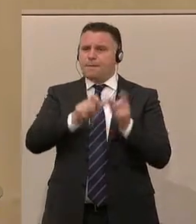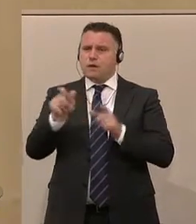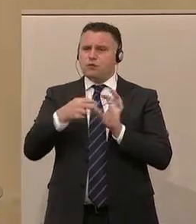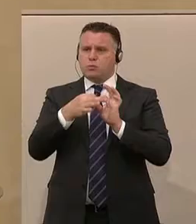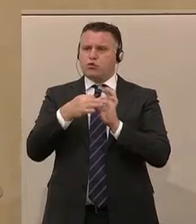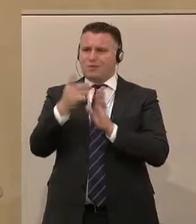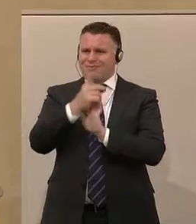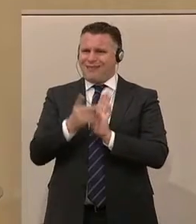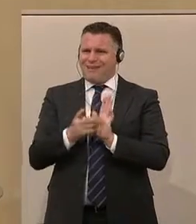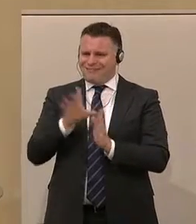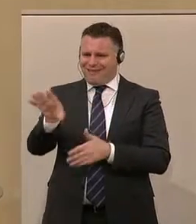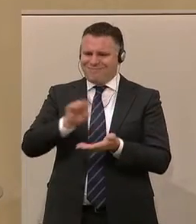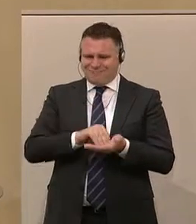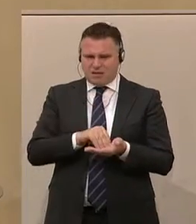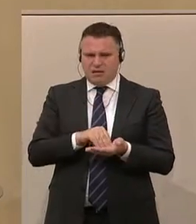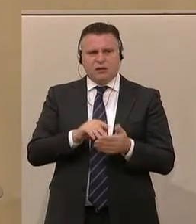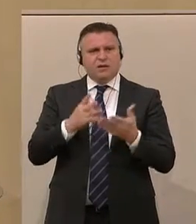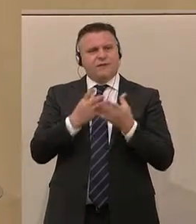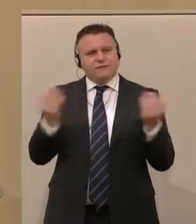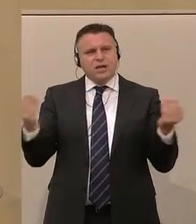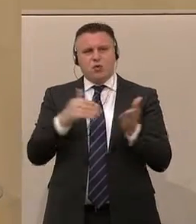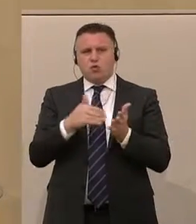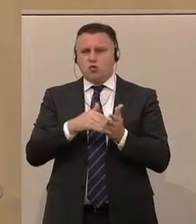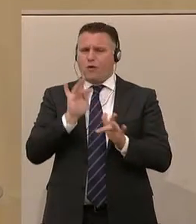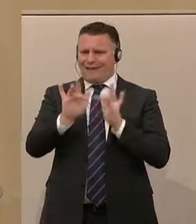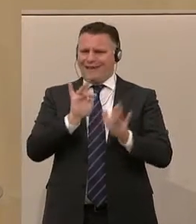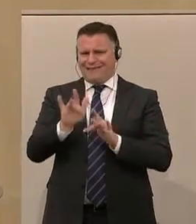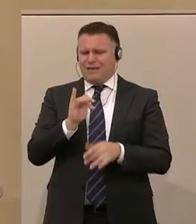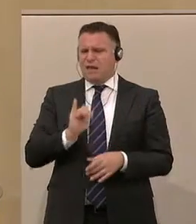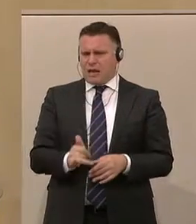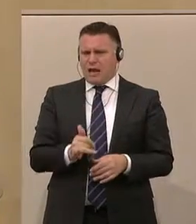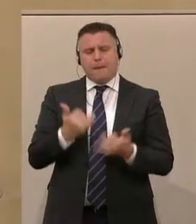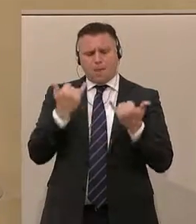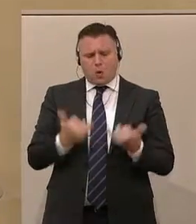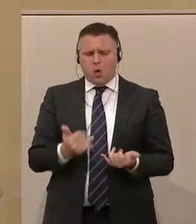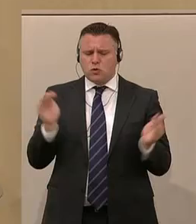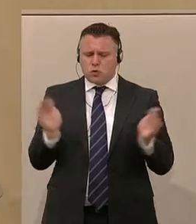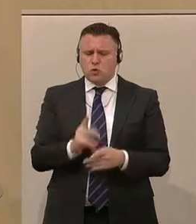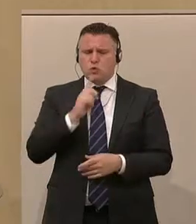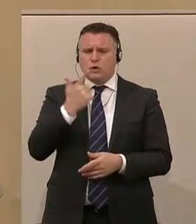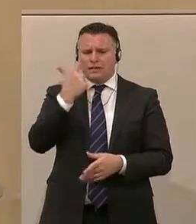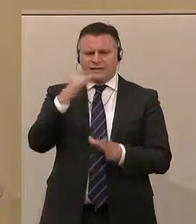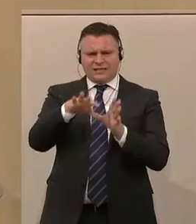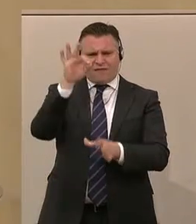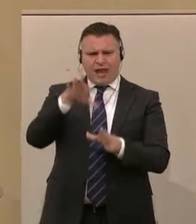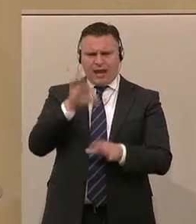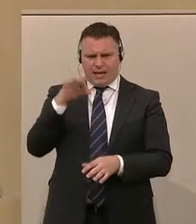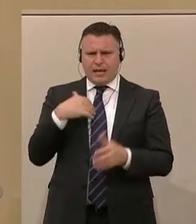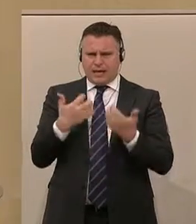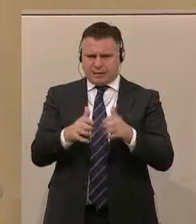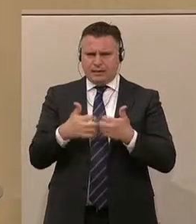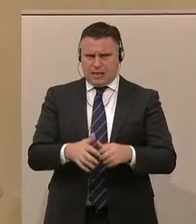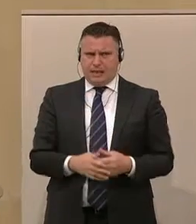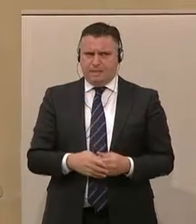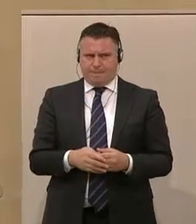Daten. Wir haben noch viele andere Kritikpunkte zu diesem Gesetz, aber ich möchte mich heute auf zwei wesentliche Punkte konzentrieren, wo es nämlich